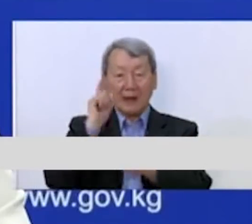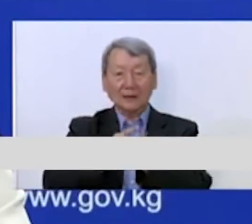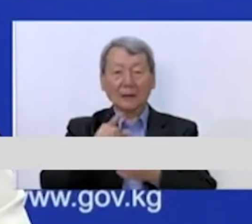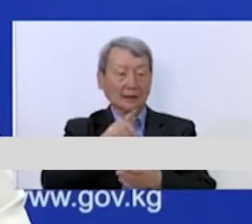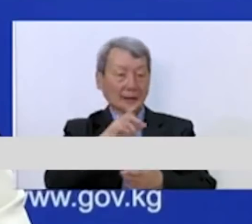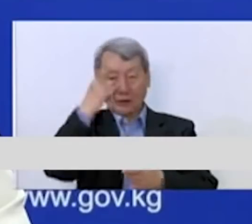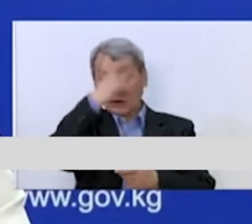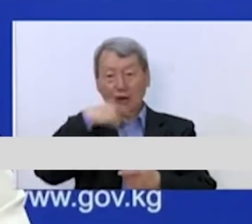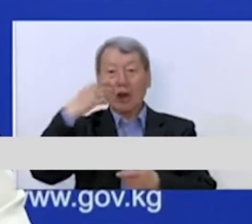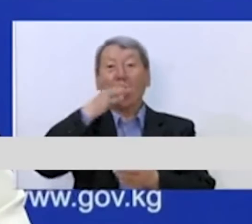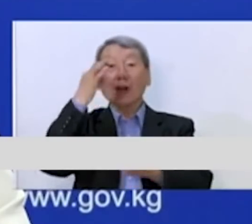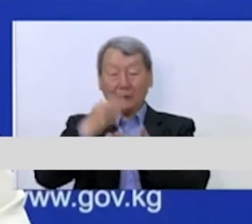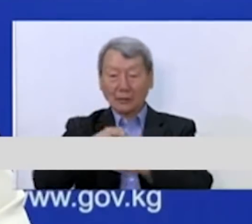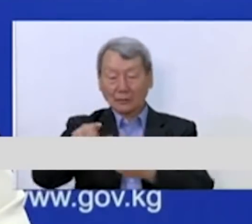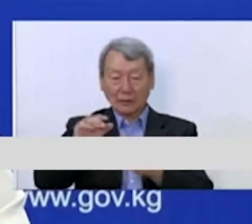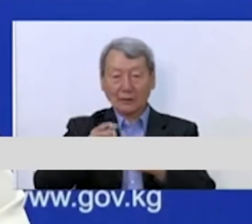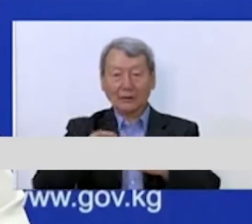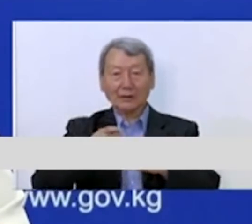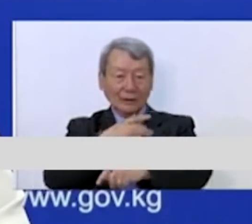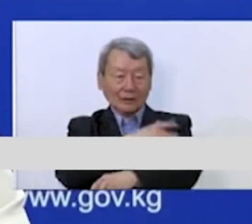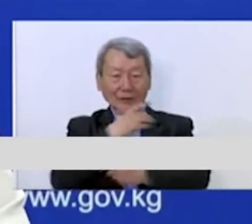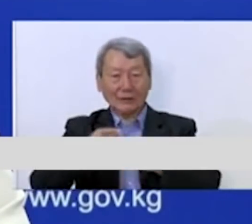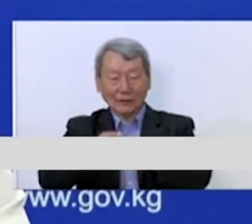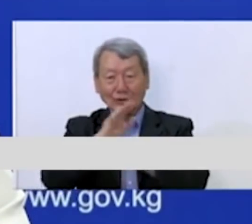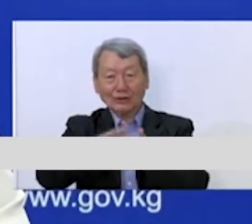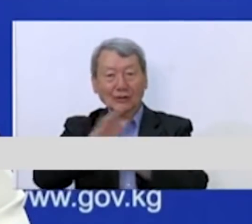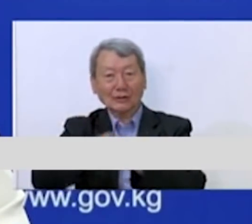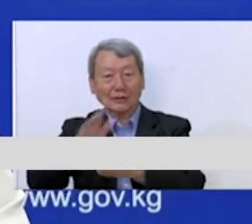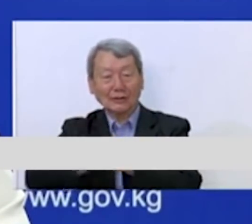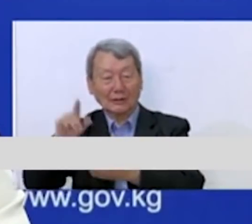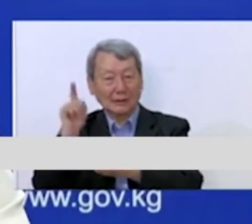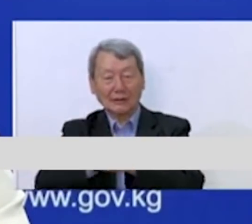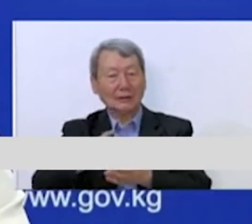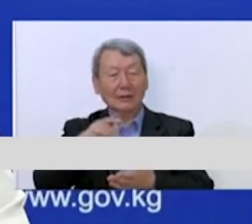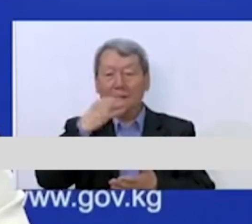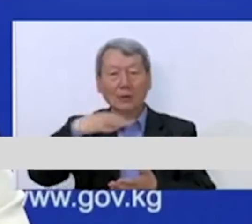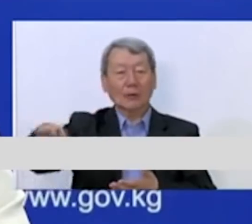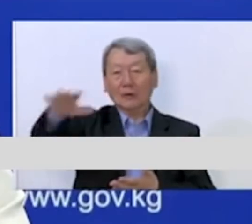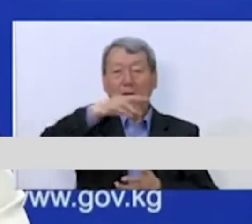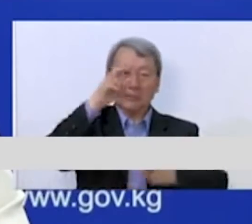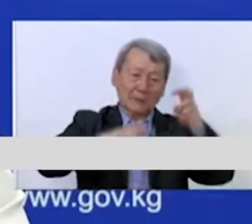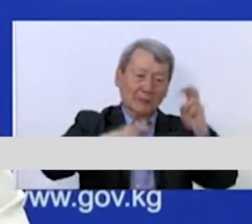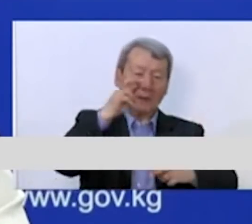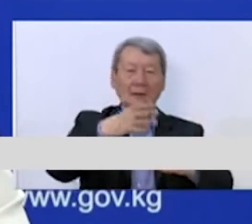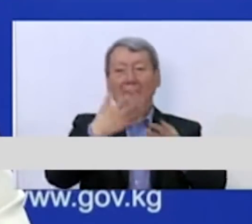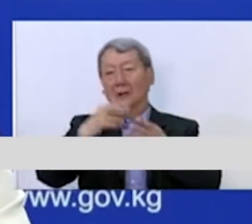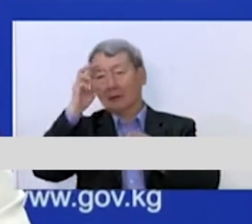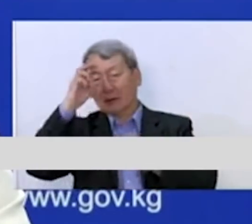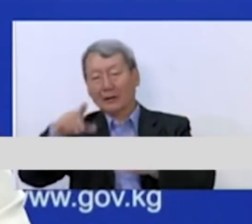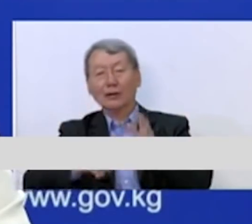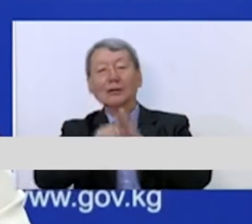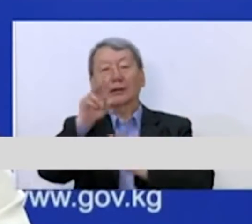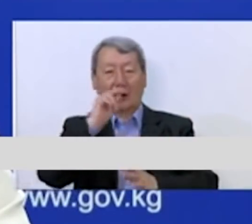Обязательный инструктаж лиц, ответственных за уборку, об усилении режима дезинфекции любого из предприятий, которое